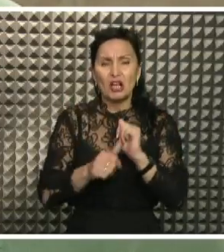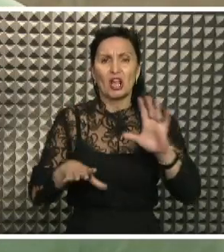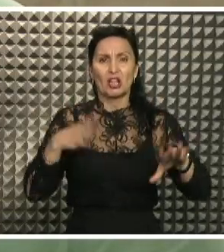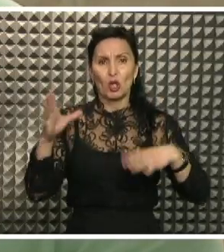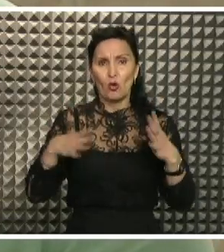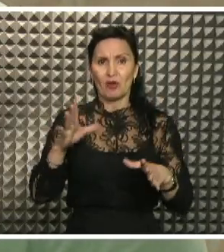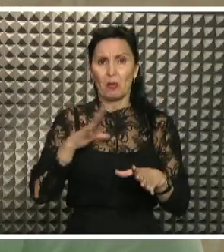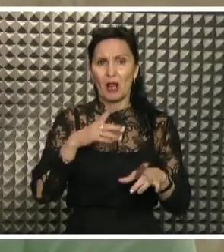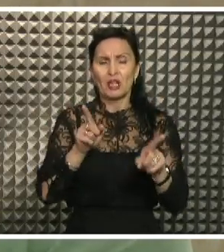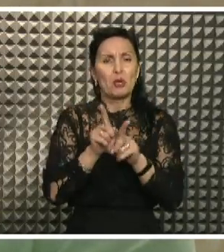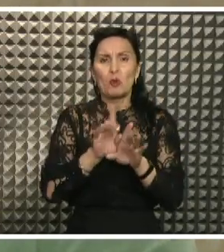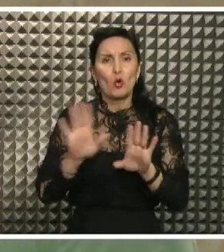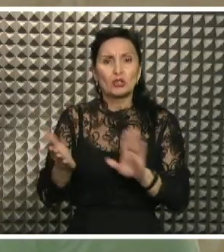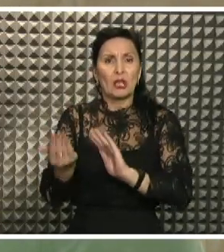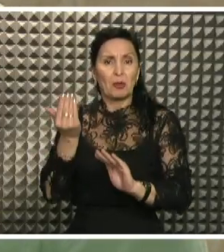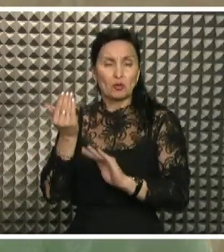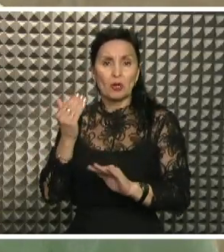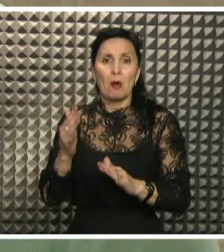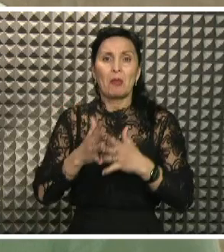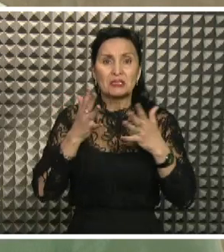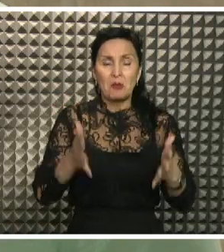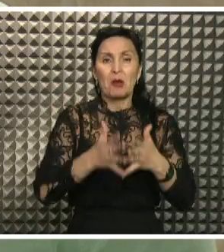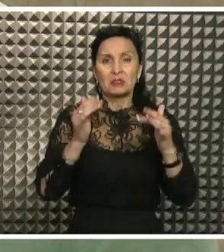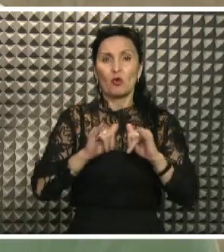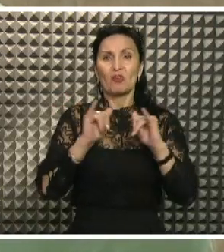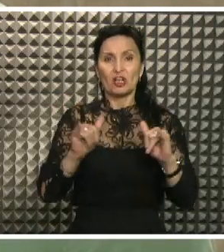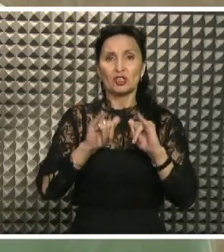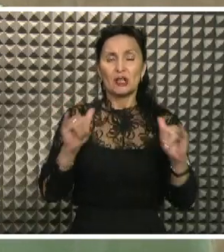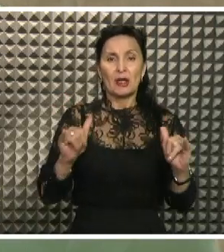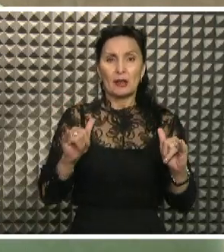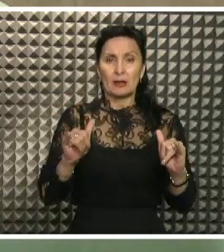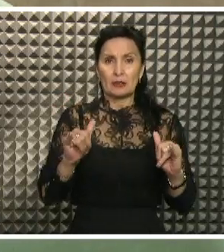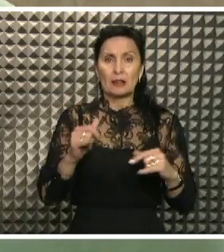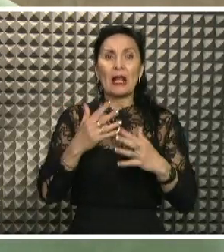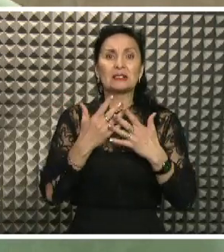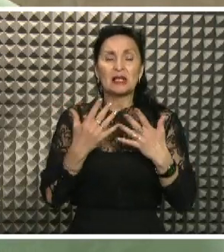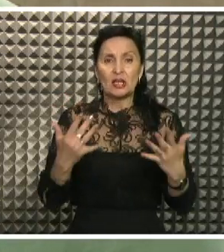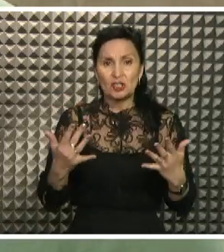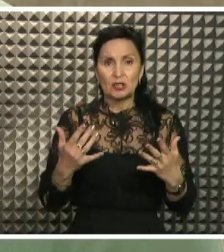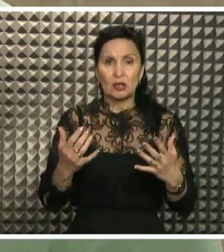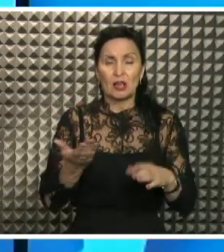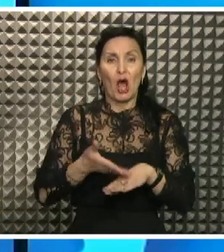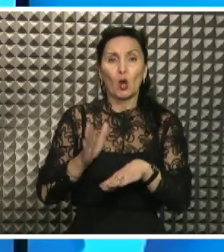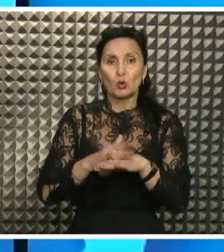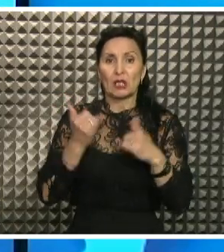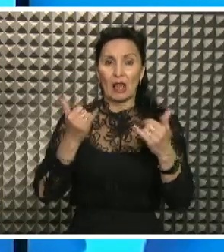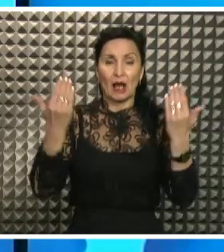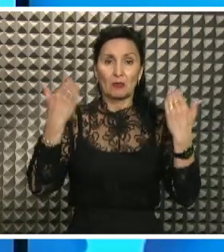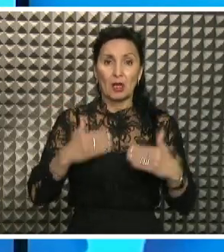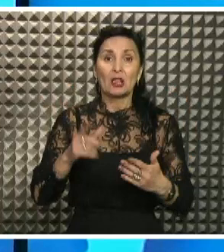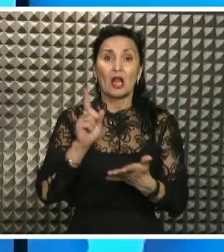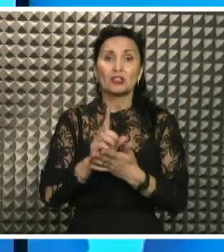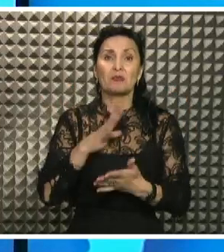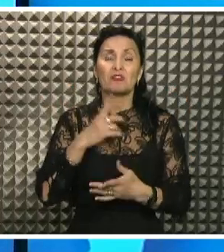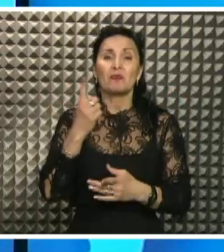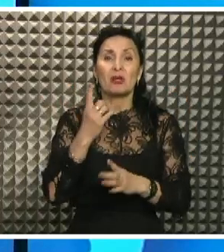не была похожа на другую, чтобы максимально увеличить вот этот спектр различных нагрузок на организм. Тренировки должны быть, в